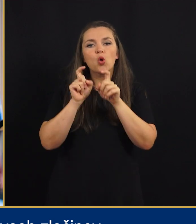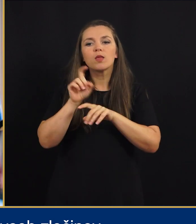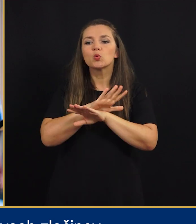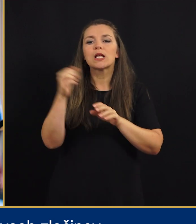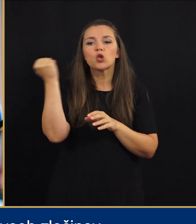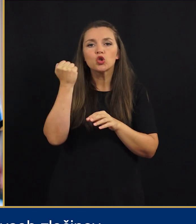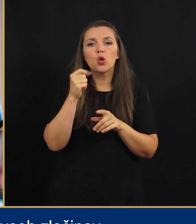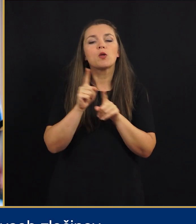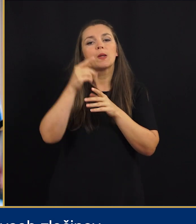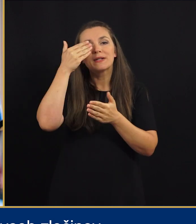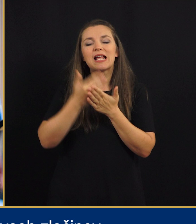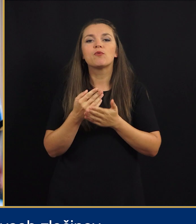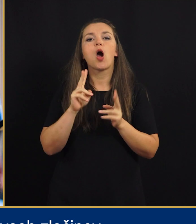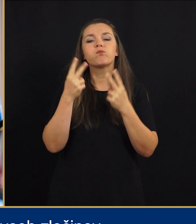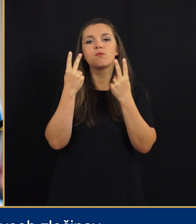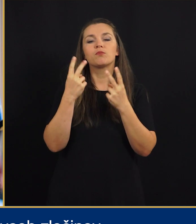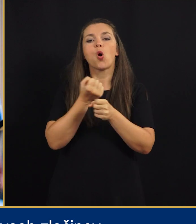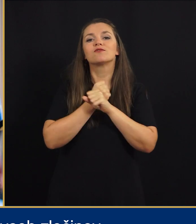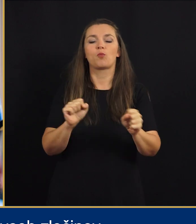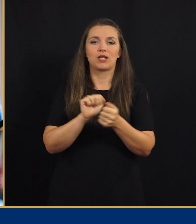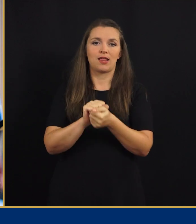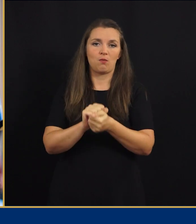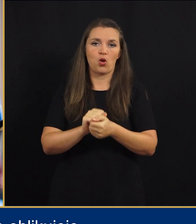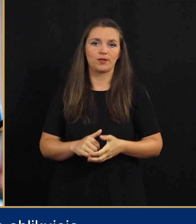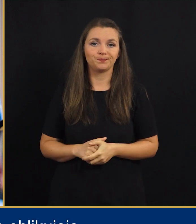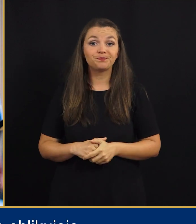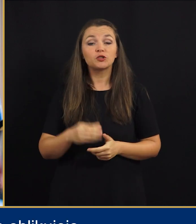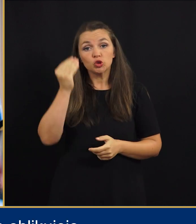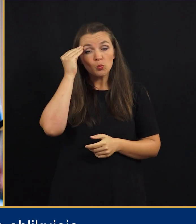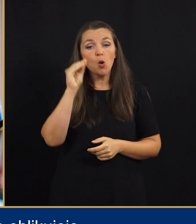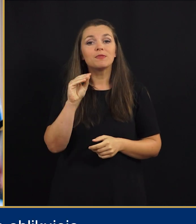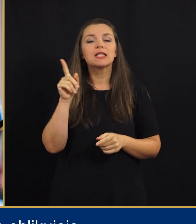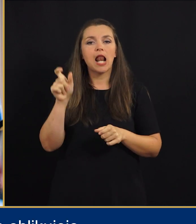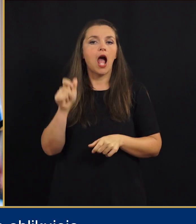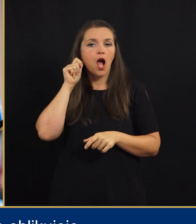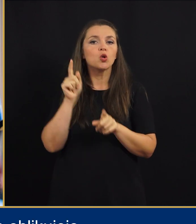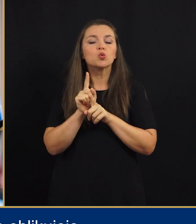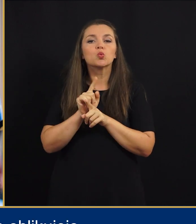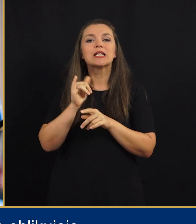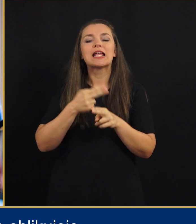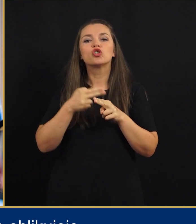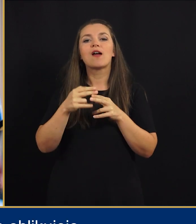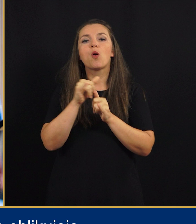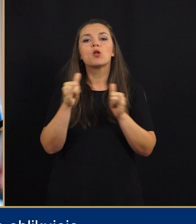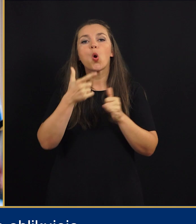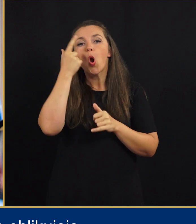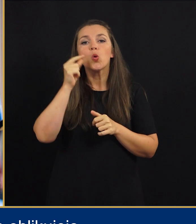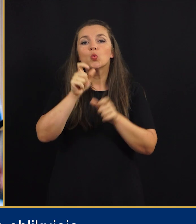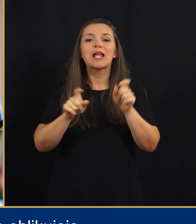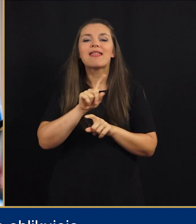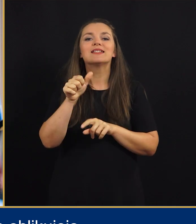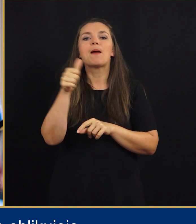in priznavanju pomena osvobodilnega boja. Spomnila pa je tudi, da državo oblikujejo ljudje, ne le